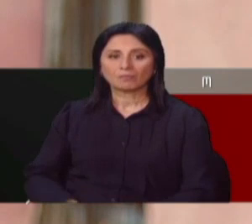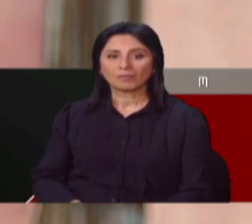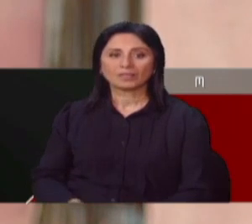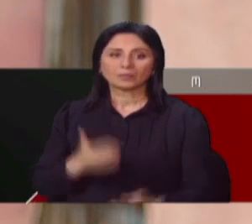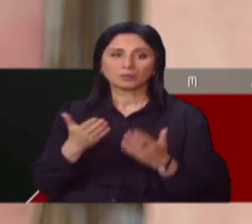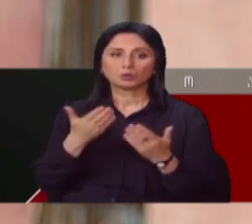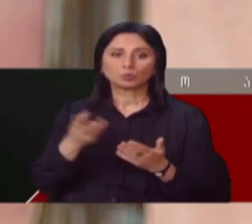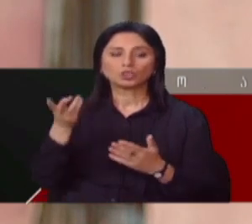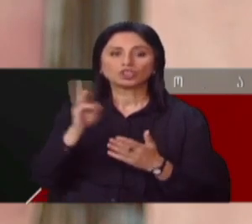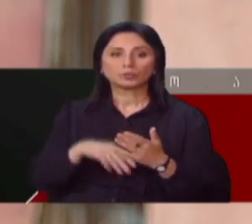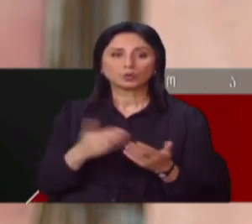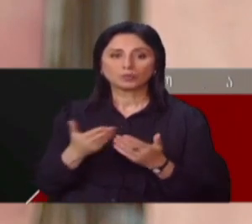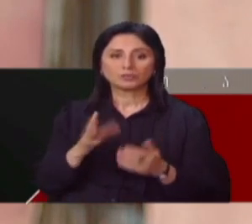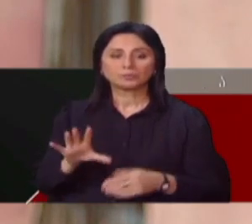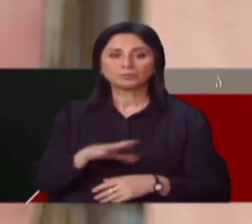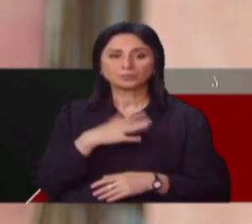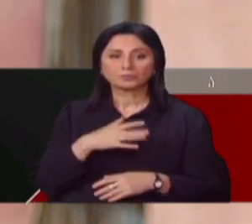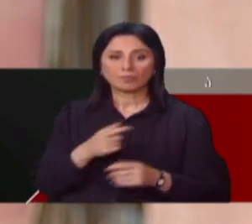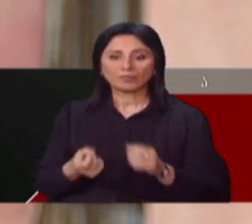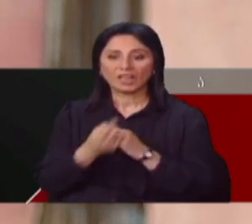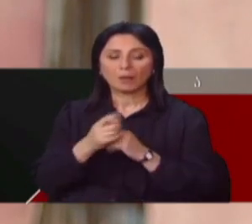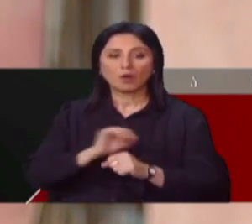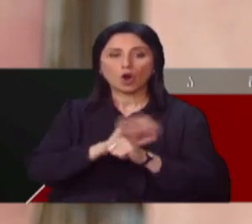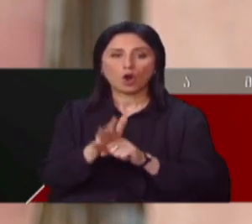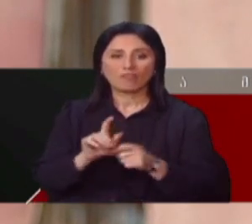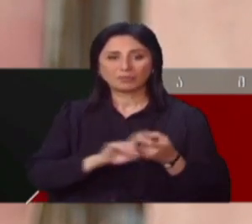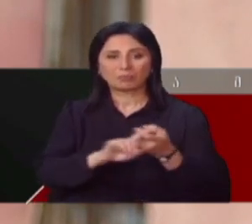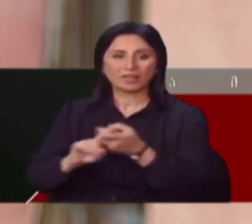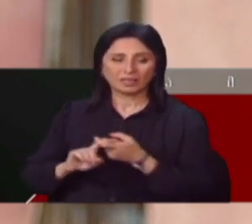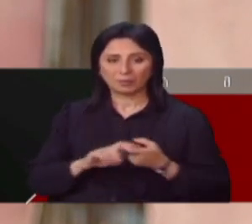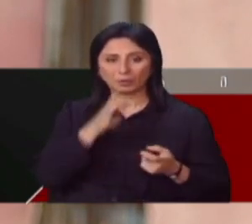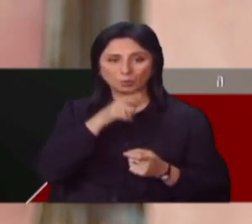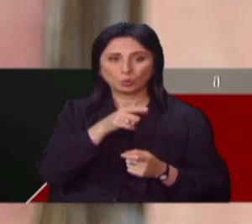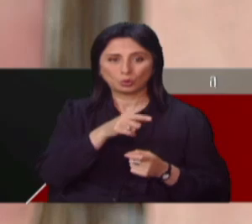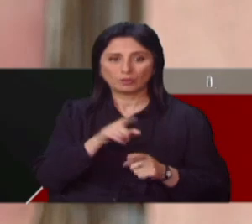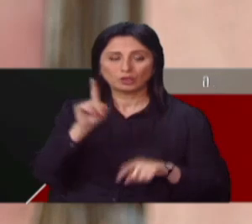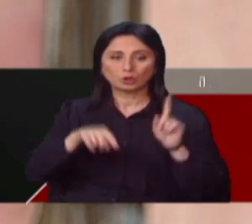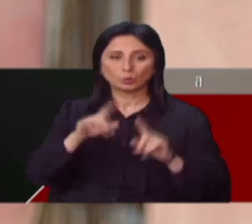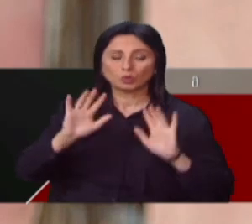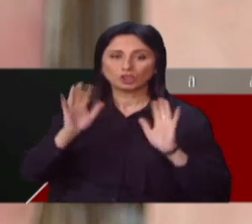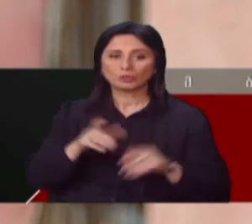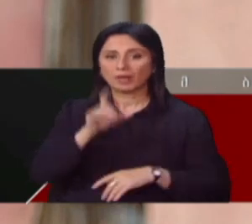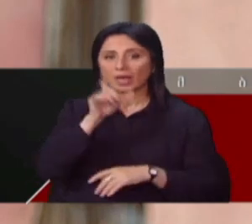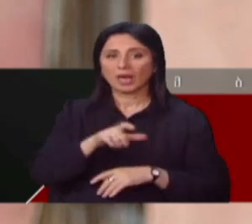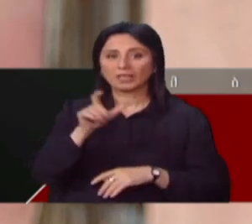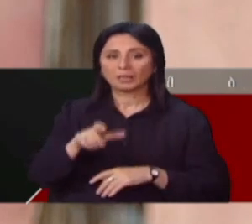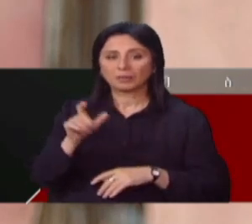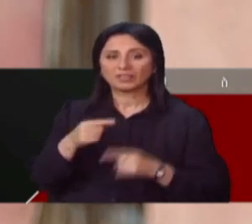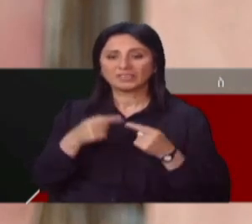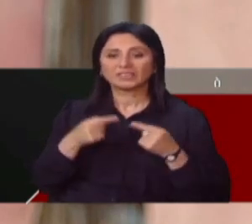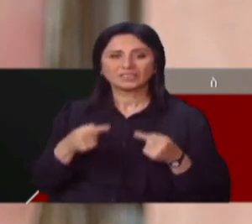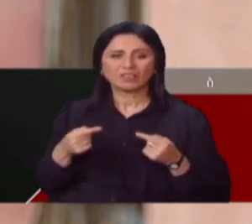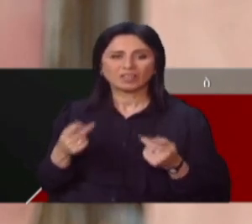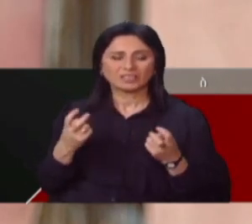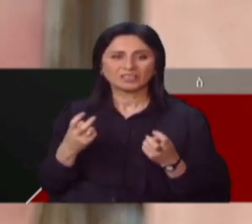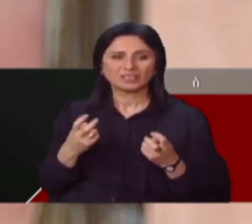მით უმეტეს ჯარიმა, რომელიც იყო გამოწვეული COVID პანდემიით და რიგ შემთხვევაში ადამიანებს